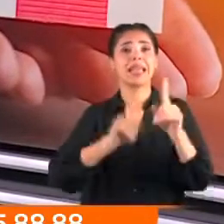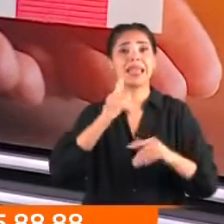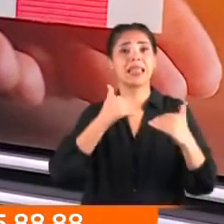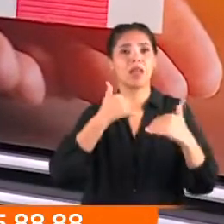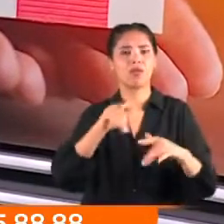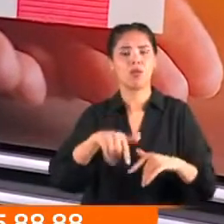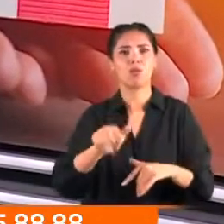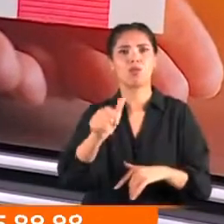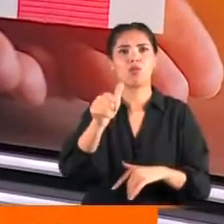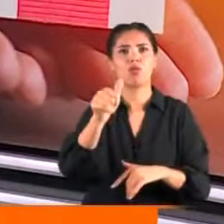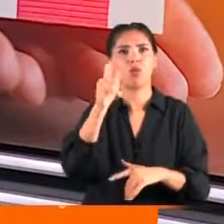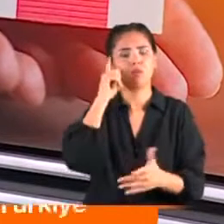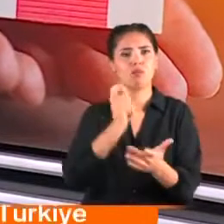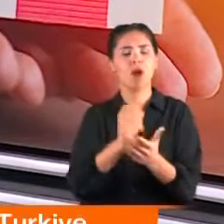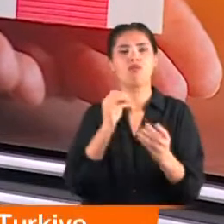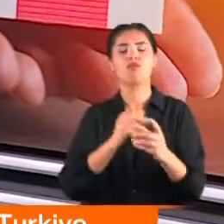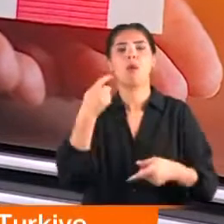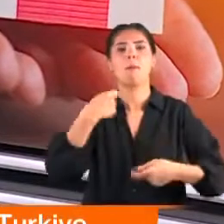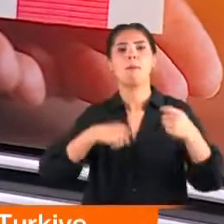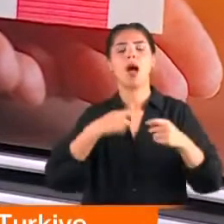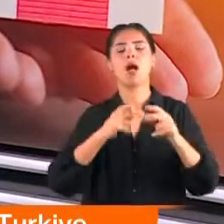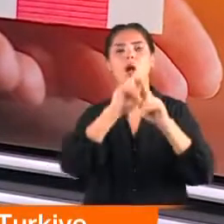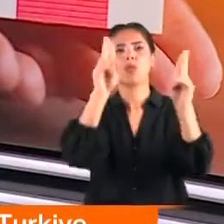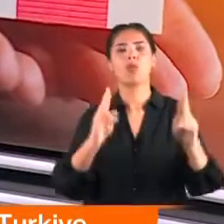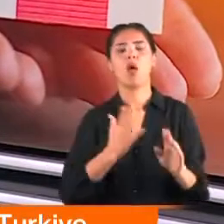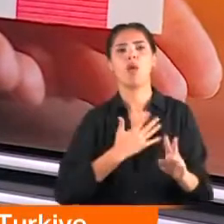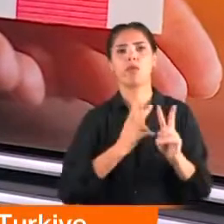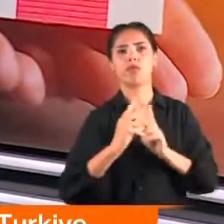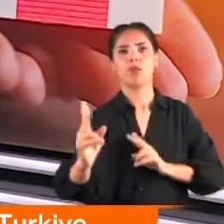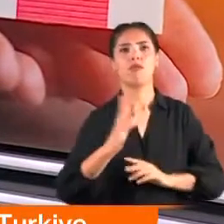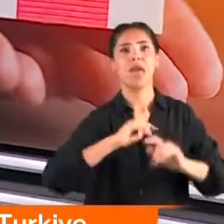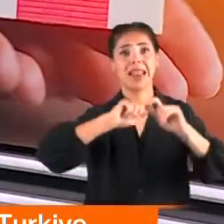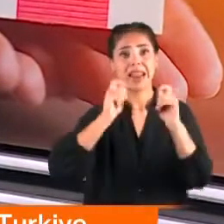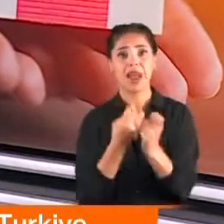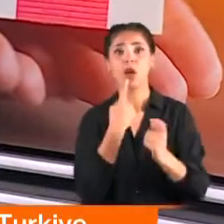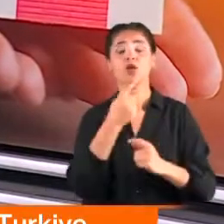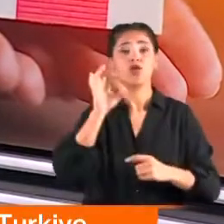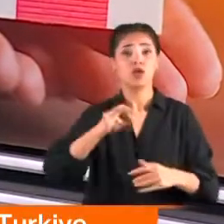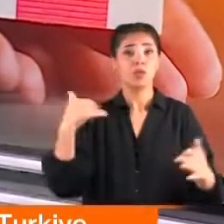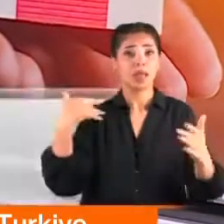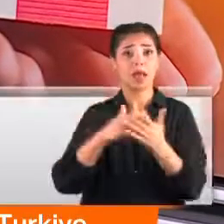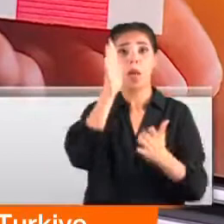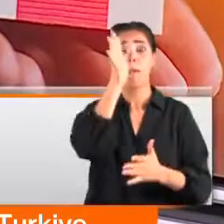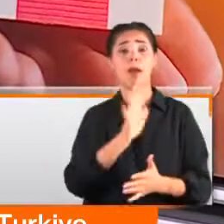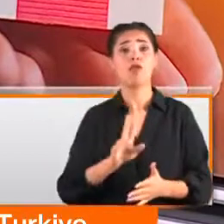gün başvuru yapmak isteyenler bankaların önünde de kuyruk oluşturdu. Rekor demiştik, sayıyı da verelim. Şu ana kadar